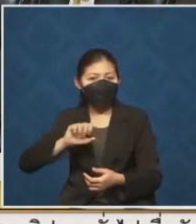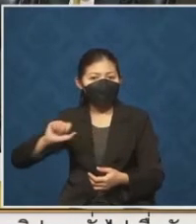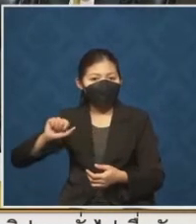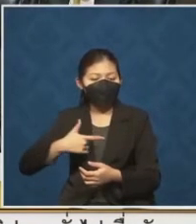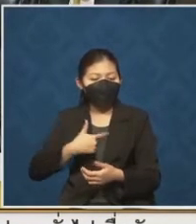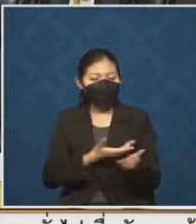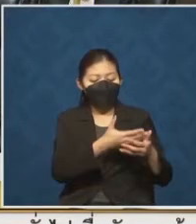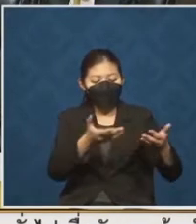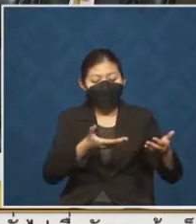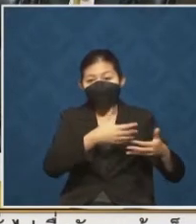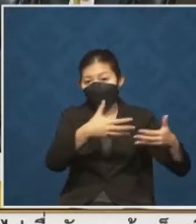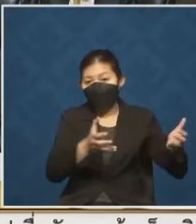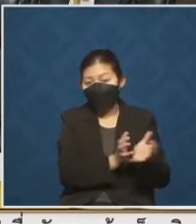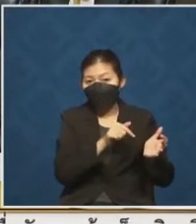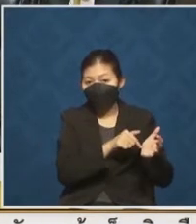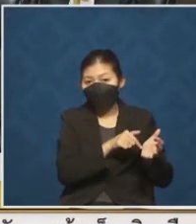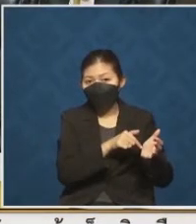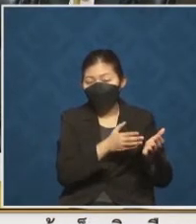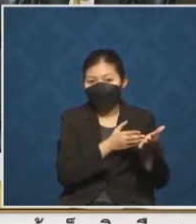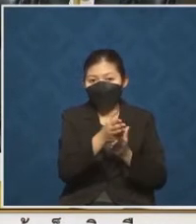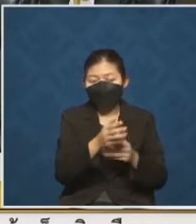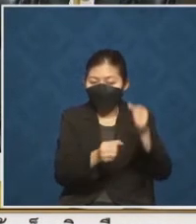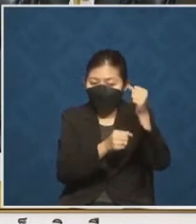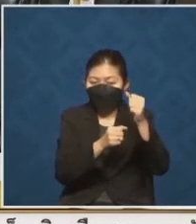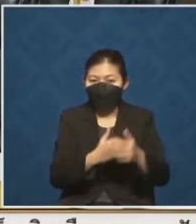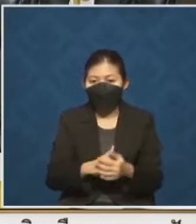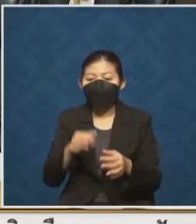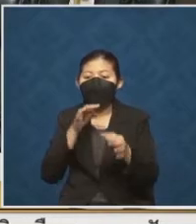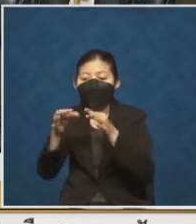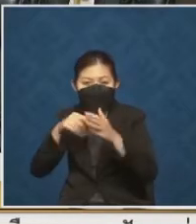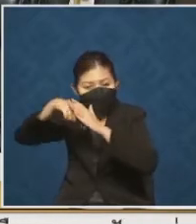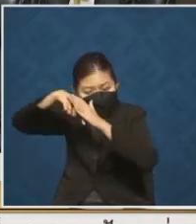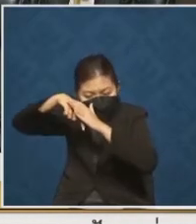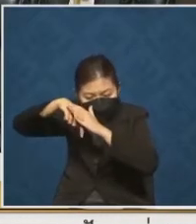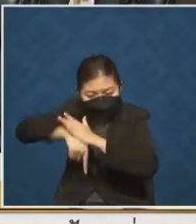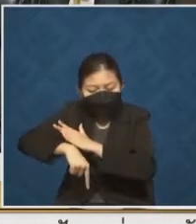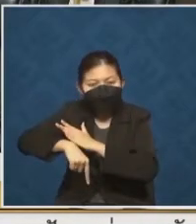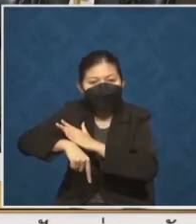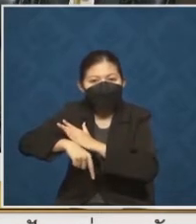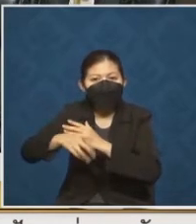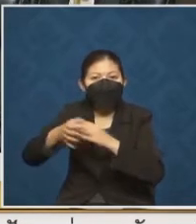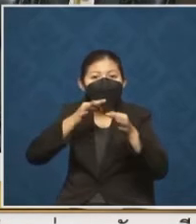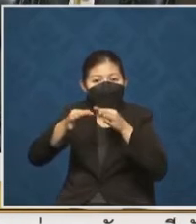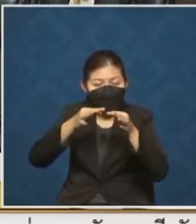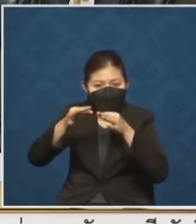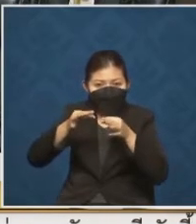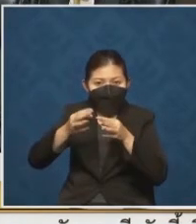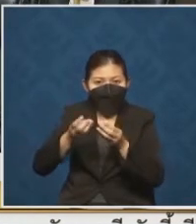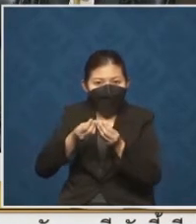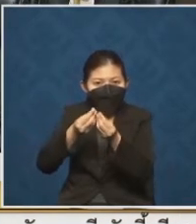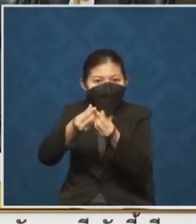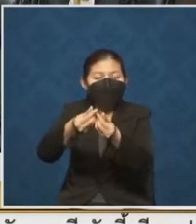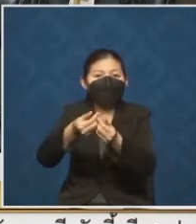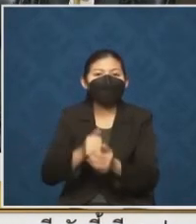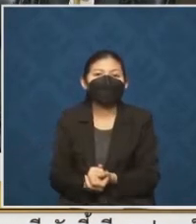เป็นประเด็นชี้เป้าให้ธรรมทานและท่านคำดีได้เห็นก็คือเพื่อมอบส่งต่อให้